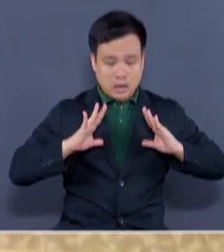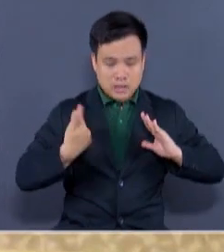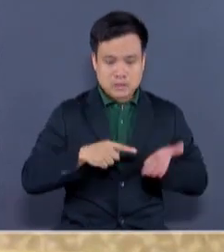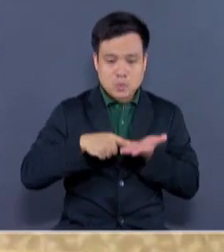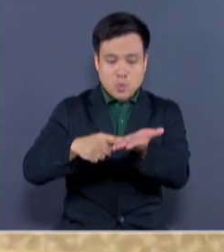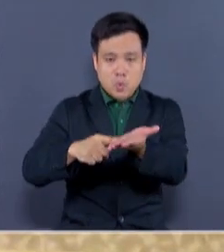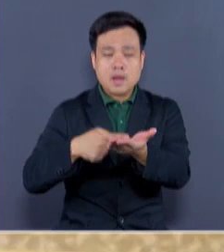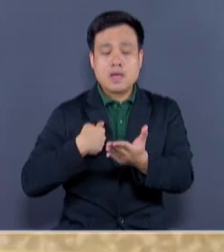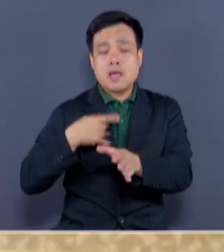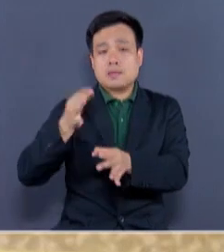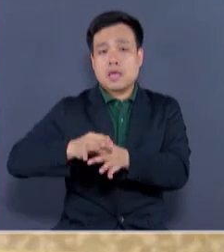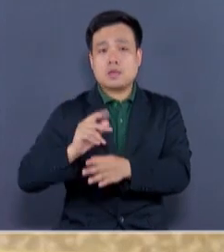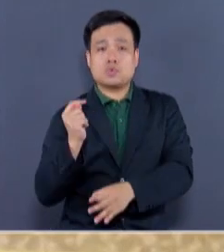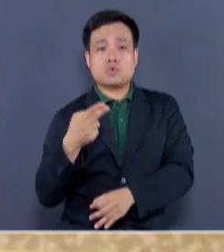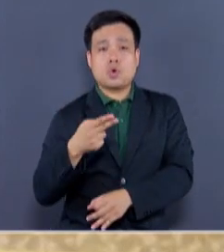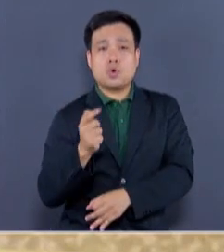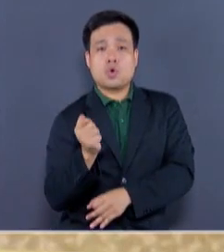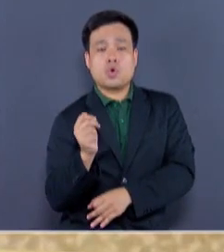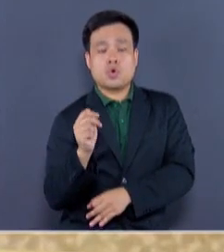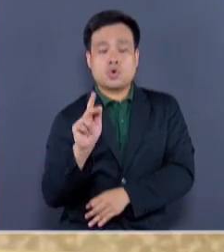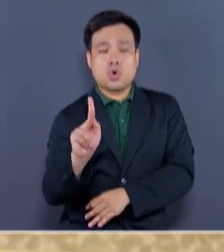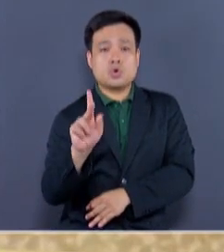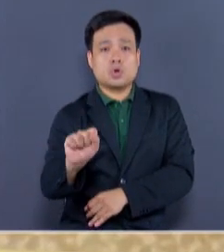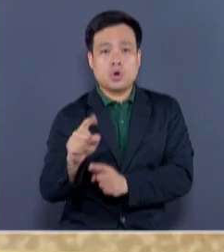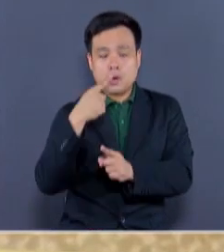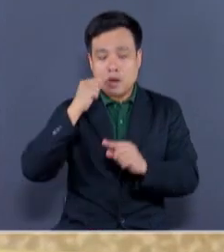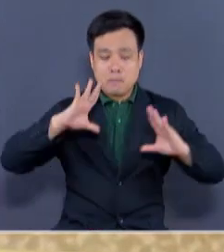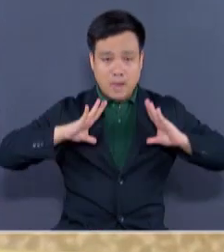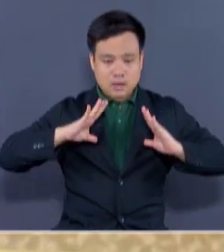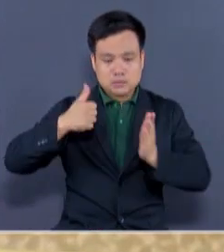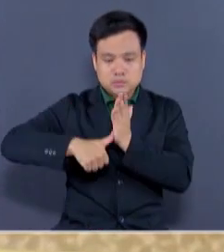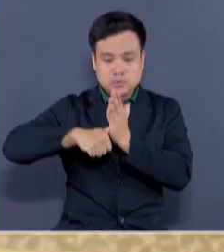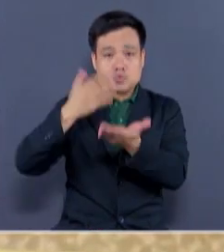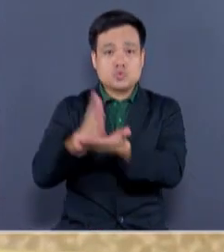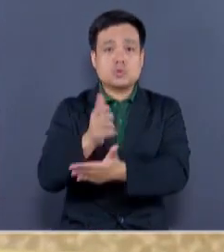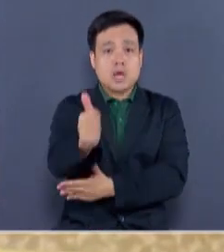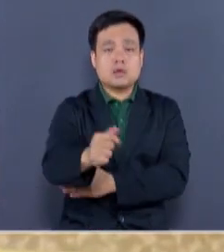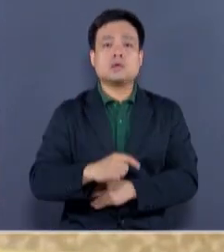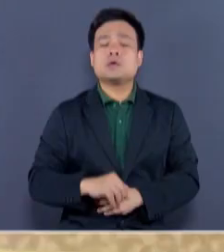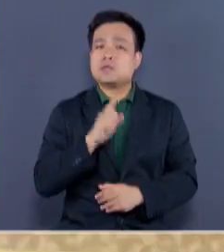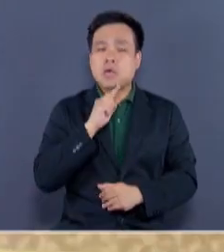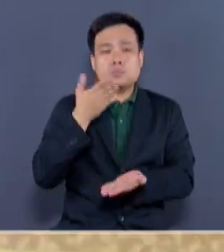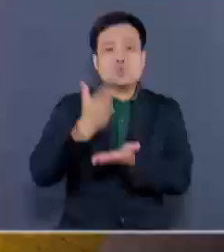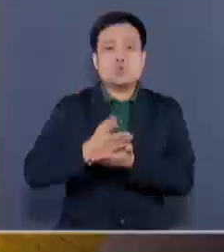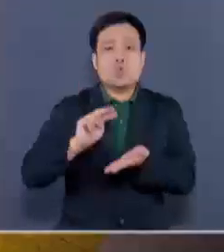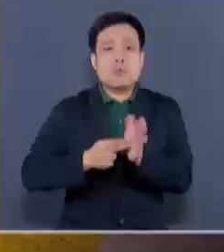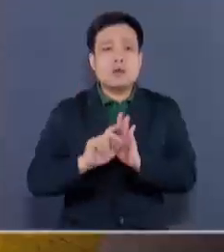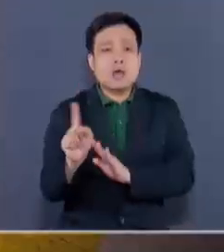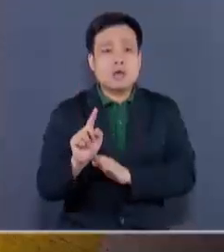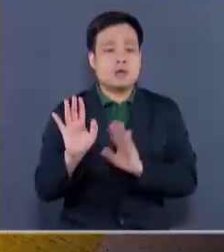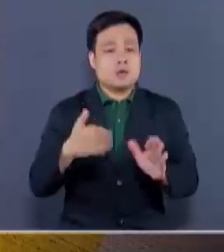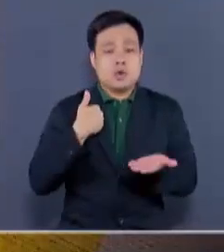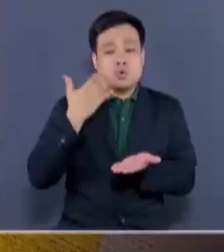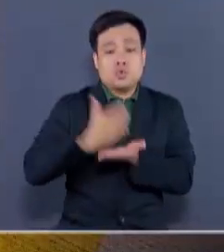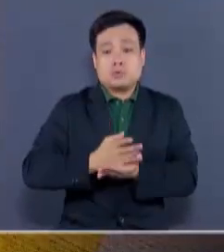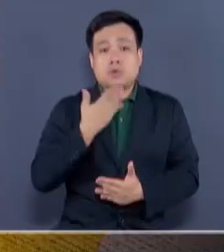คมนี้จนถึง31มกราคมปีหน้าครับถามว่าการพักชำระหนี้นี้พักอะไรบ้างไม่ใช่พักก่อนแล้วหายไป